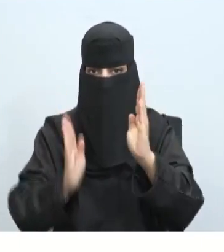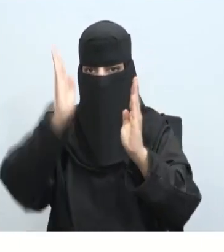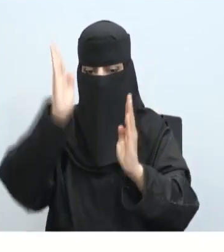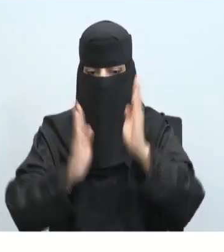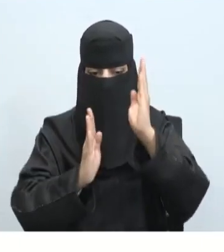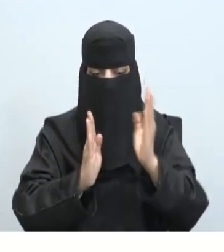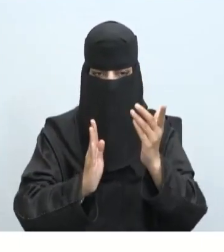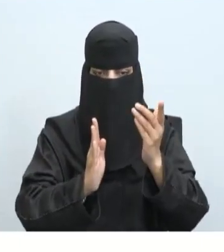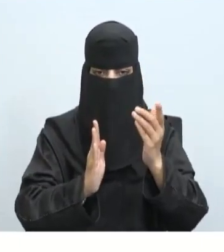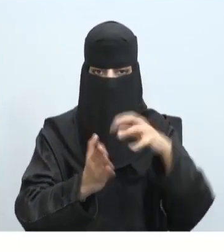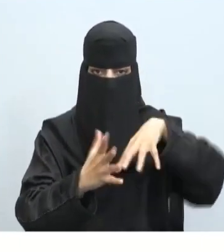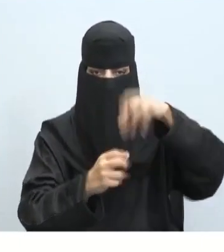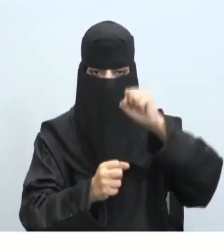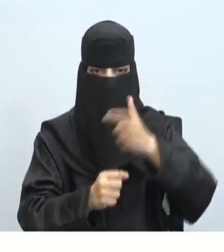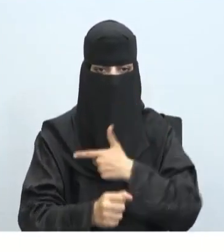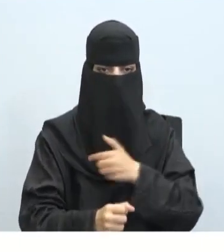بالاندلس